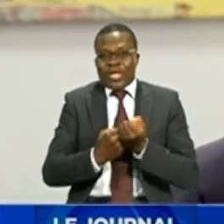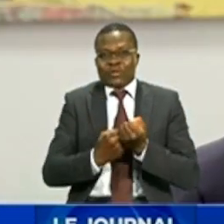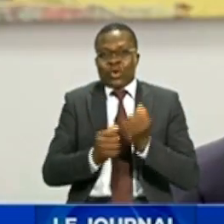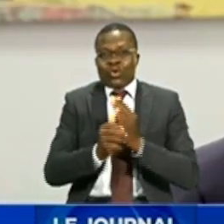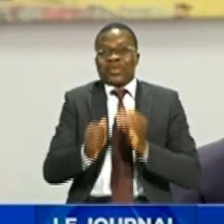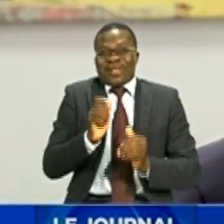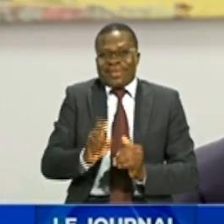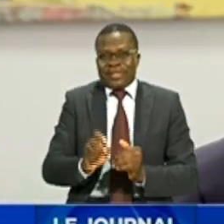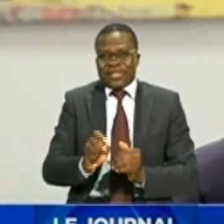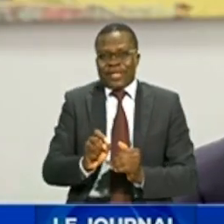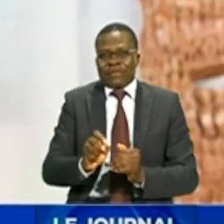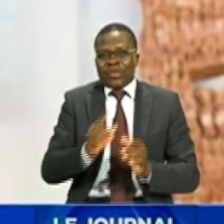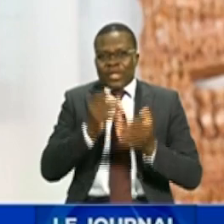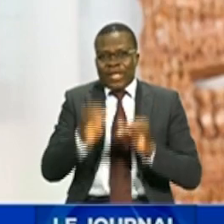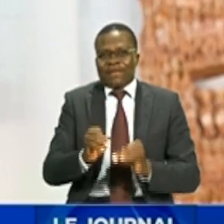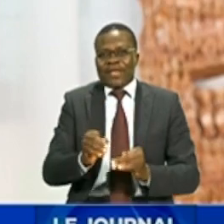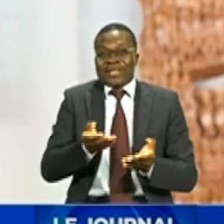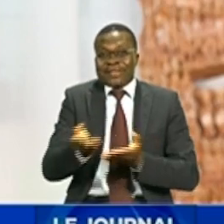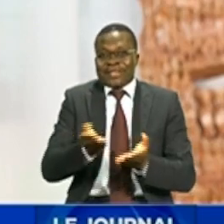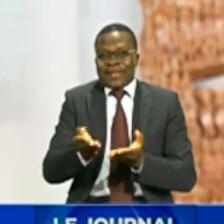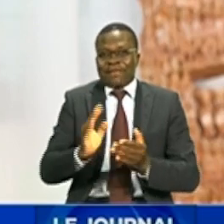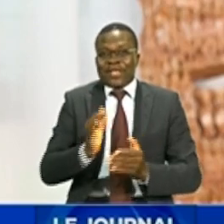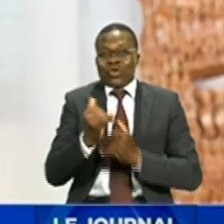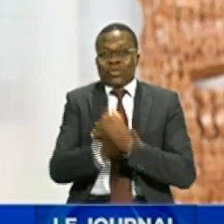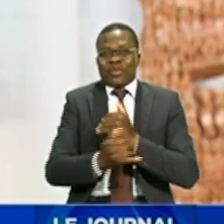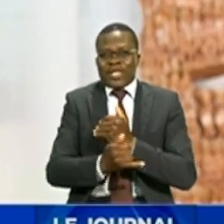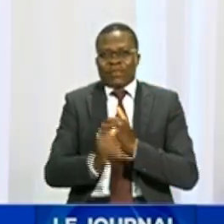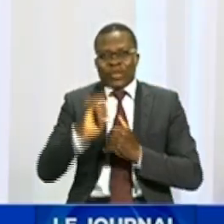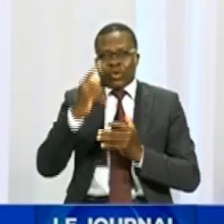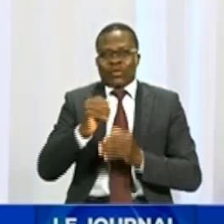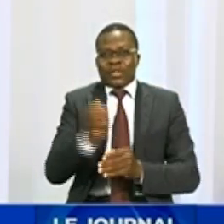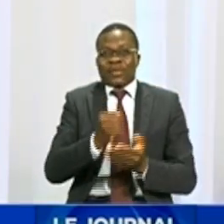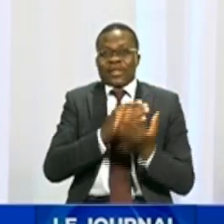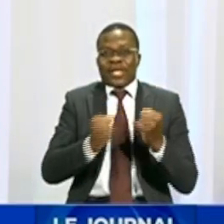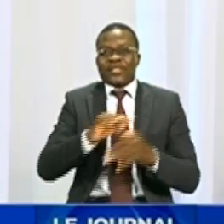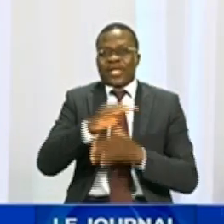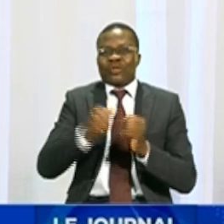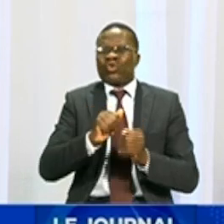compétences nécessaires et venir servir notre pays. Le gouvernement a pris en charge